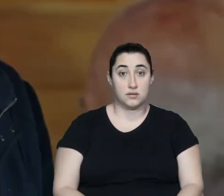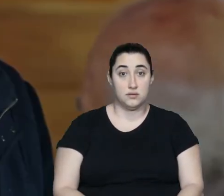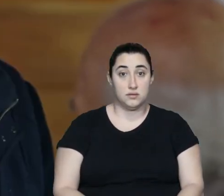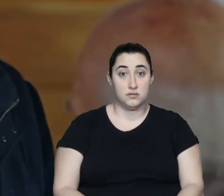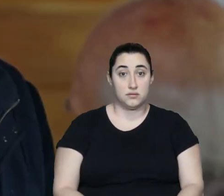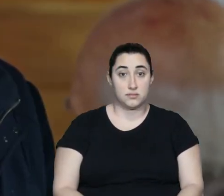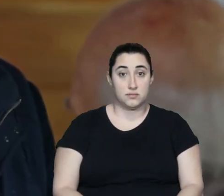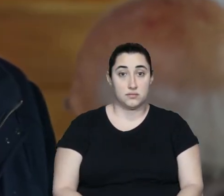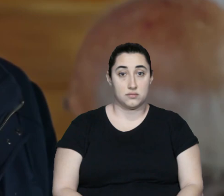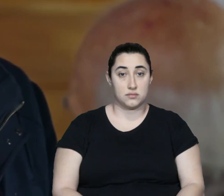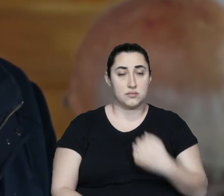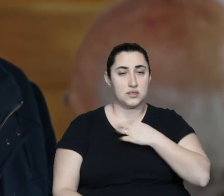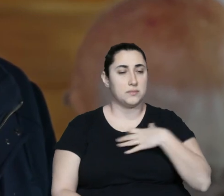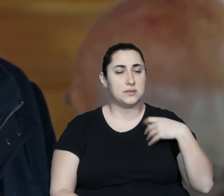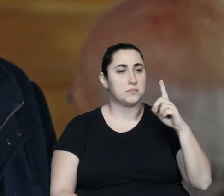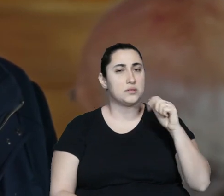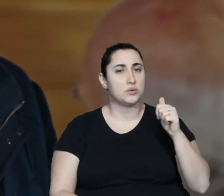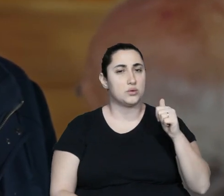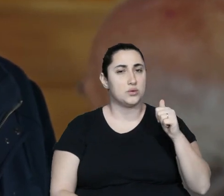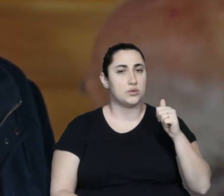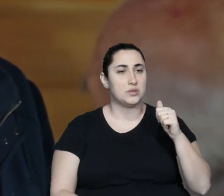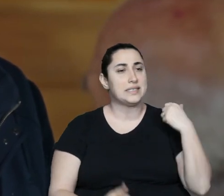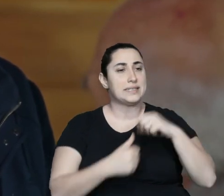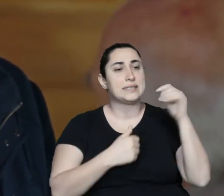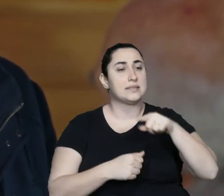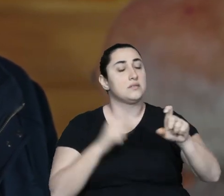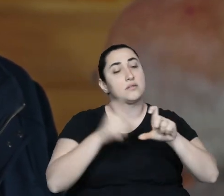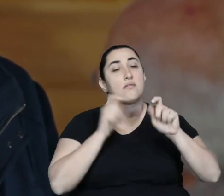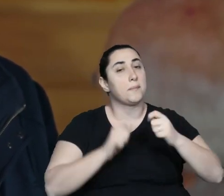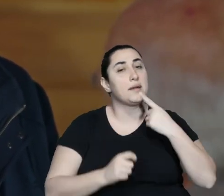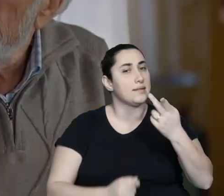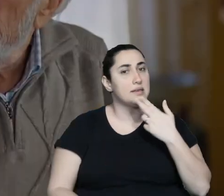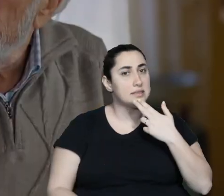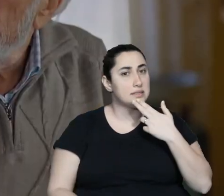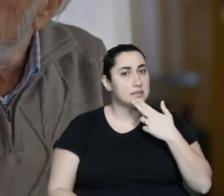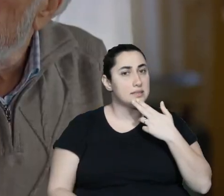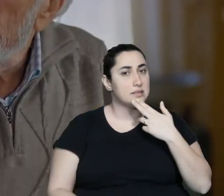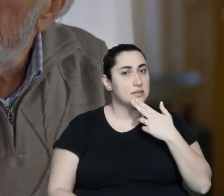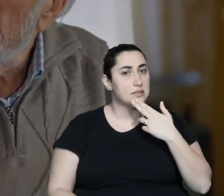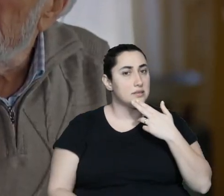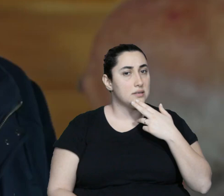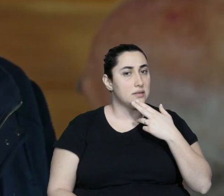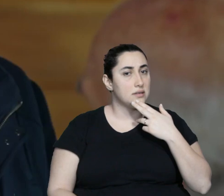Şimdi. Annemin bir gün geri gelirse senden hesabını sorar dediği kız.